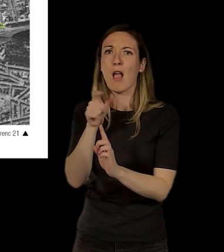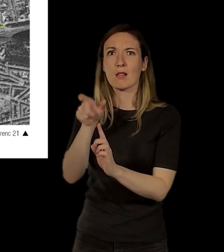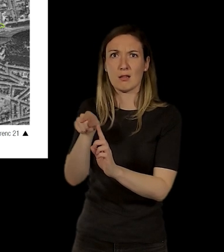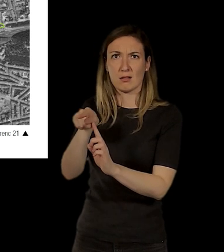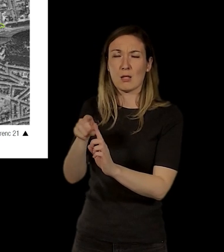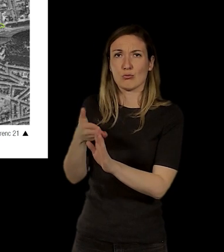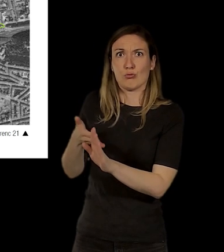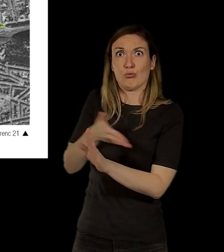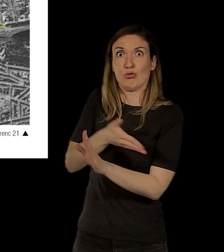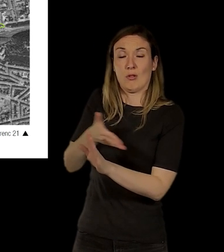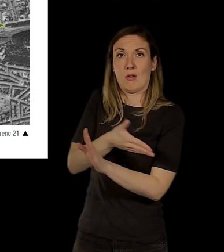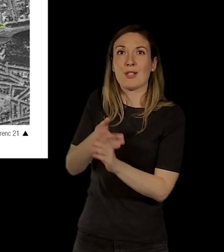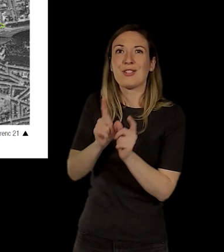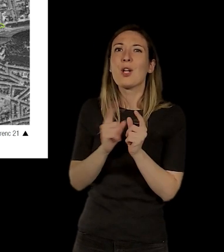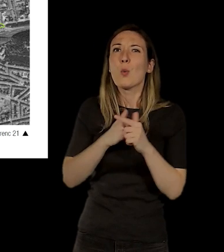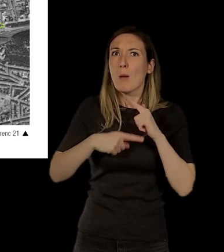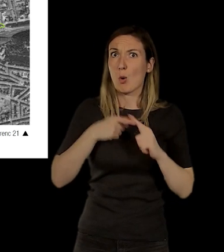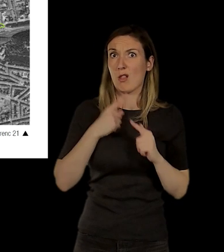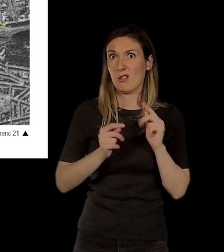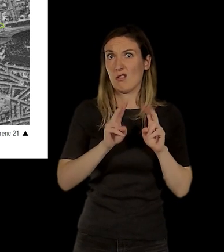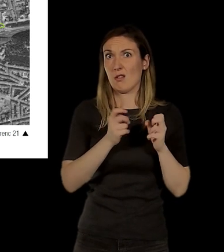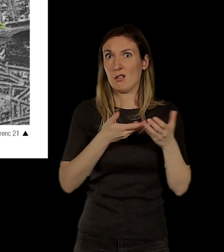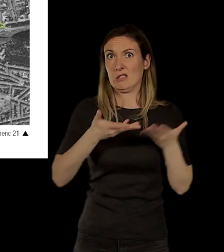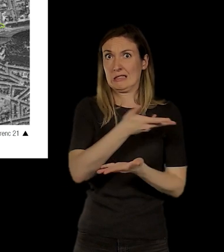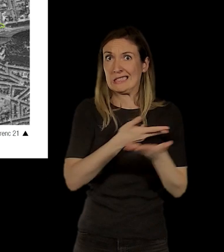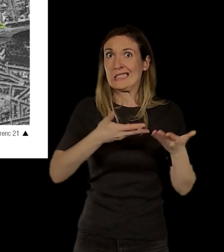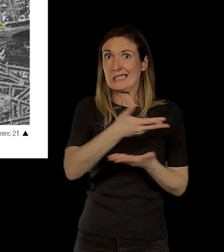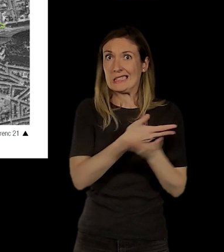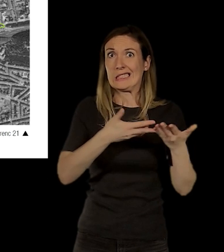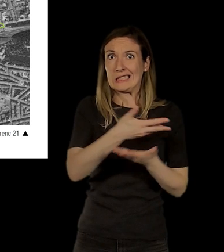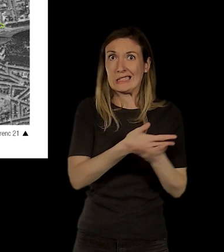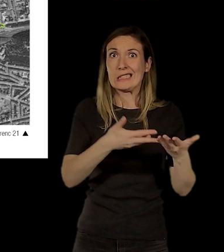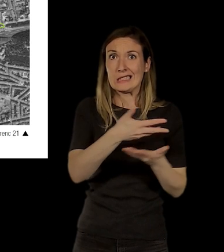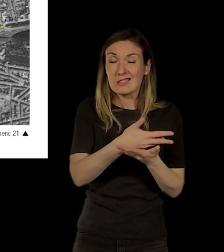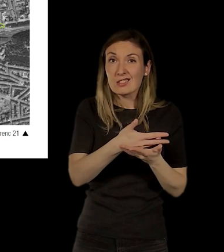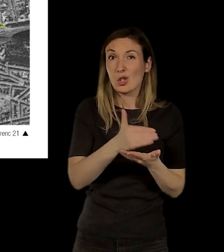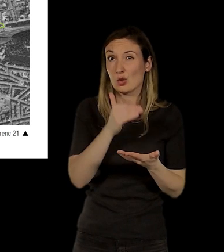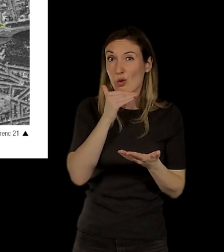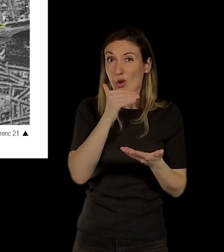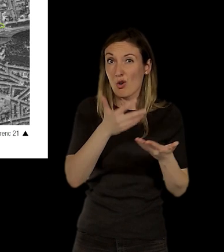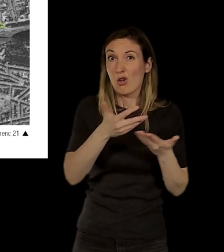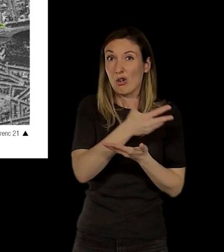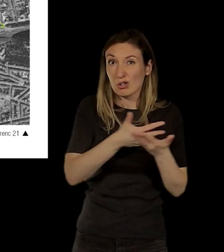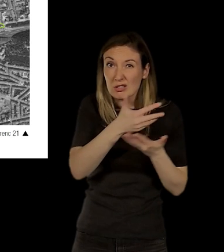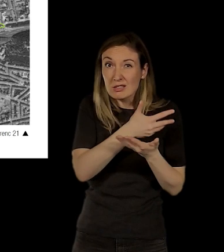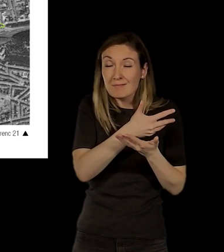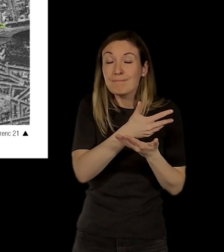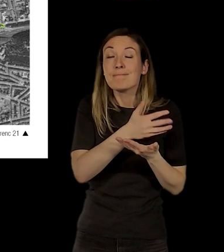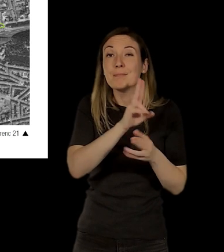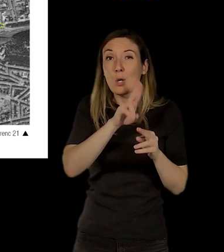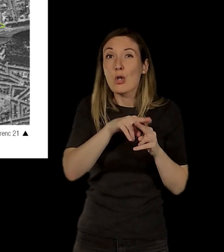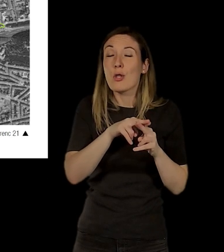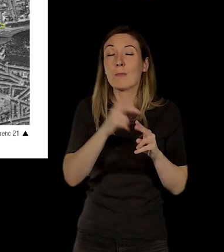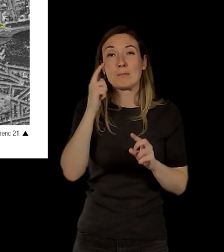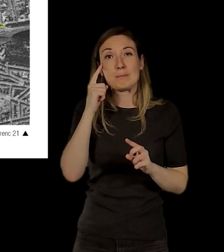jako politický téma. Po poměrně jako hluboký debatě jsme usoudili, že je